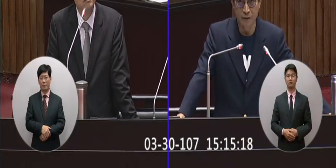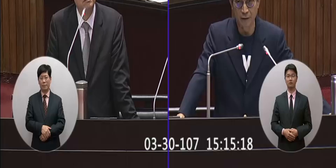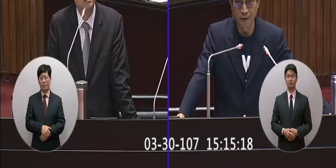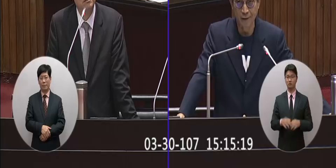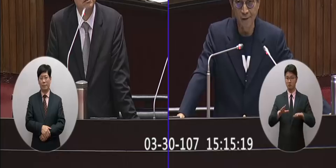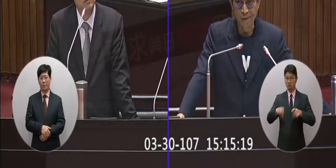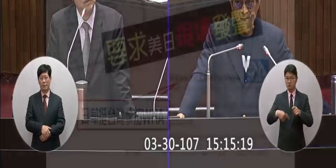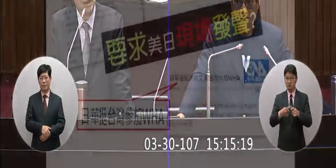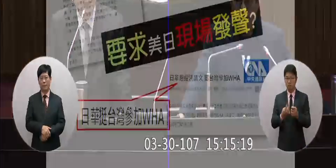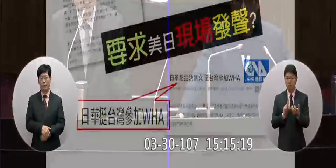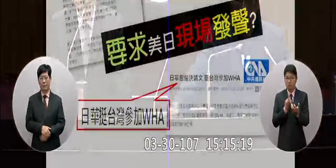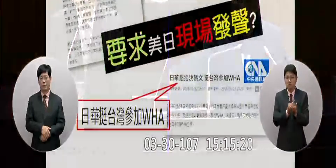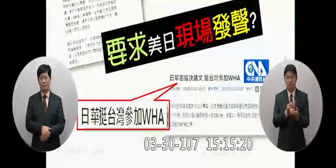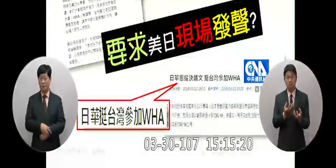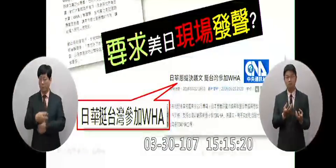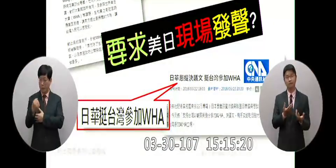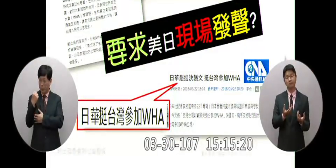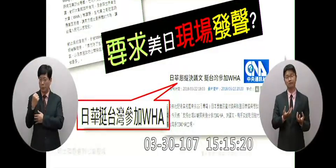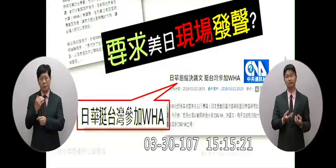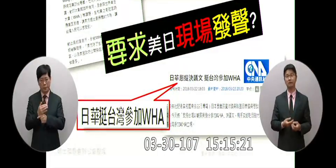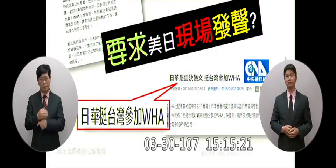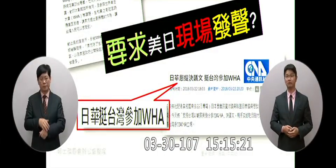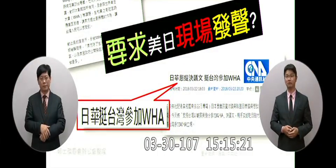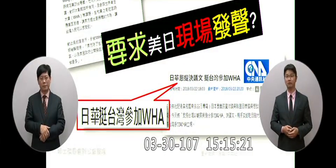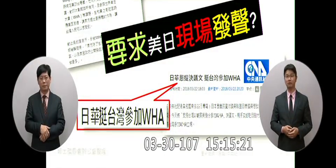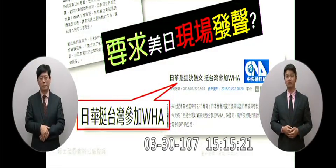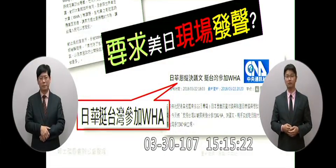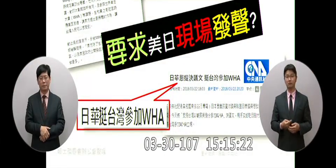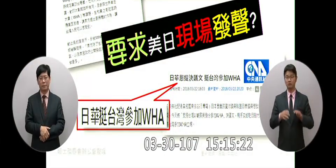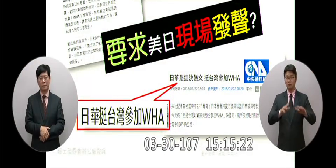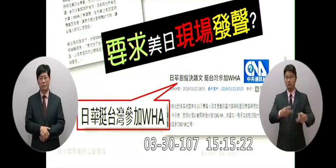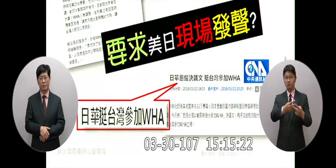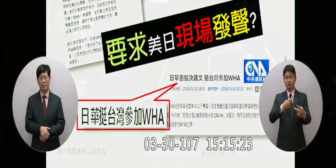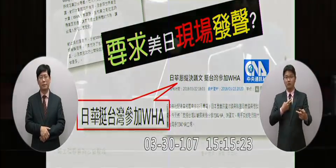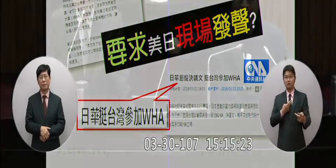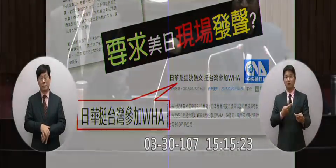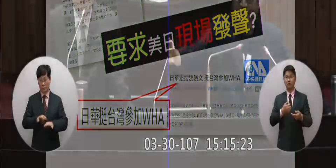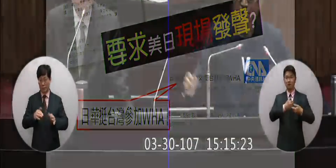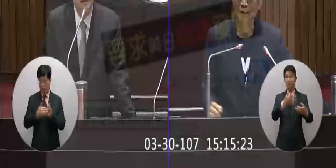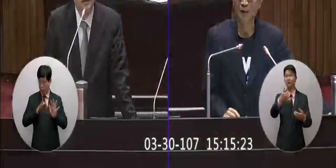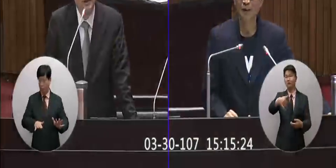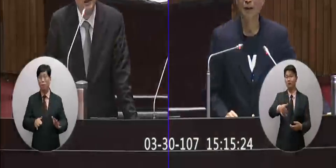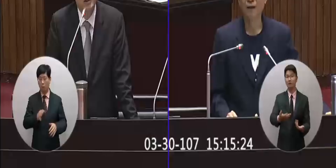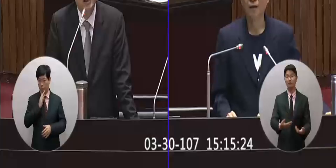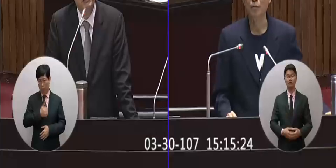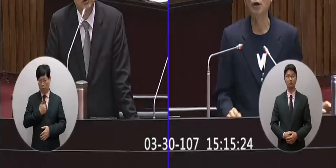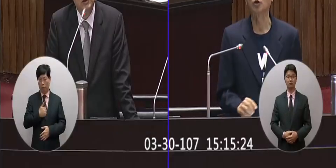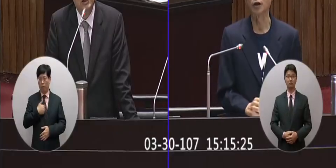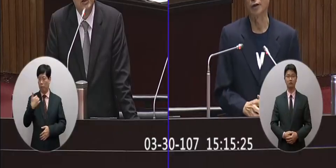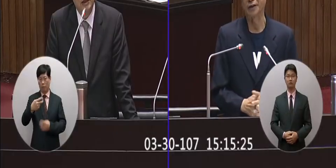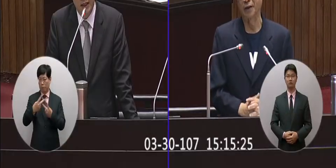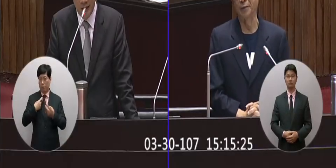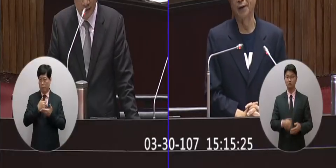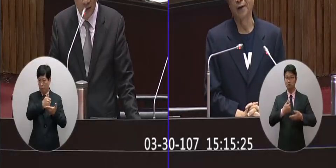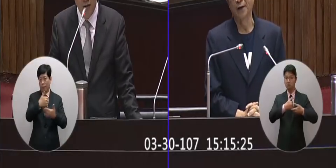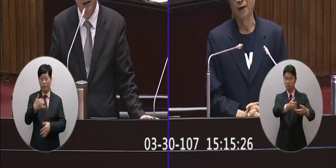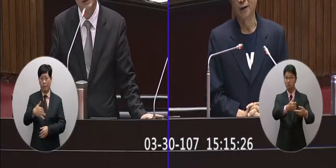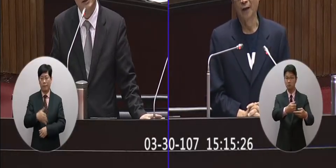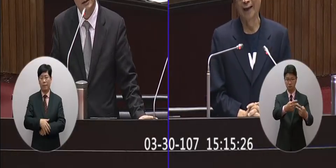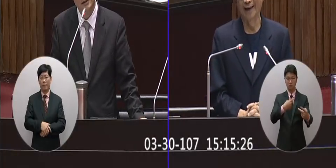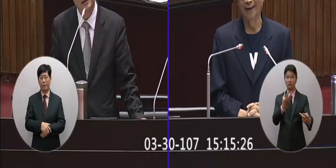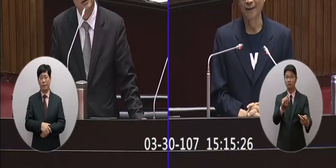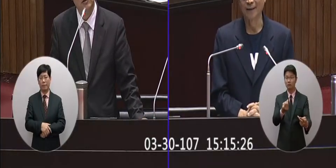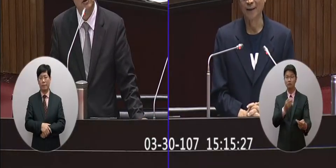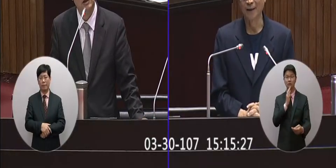今年没有希望了？ 还在 努力为止，到现在为止没有收到邀请函嘛？ 是，到目前为止的确还没有收到邀请函哈